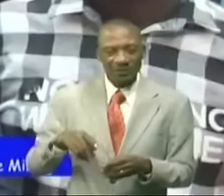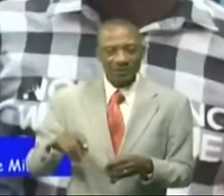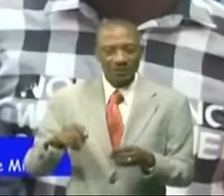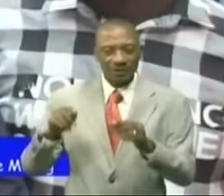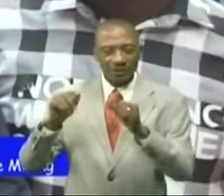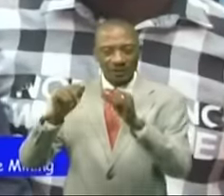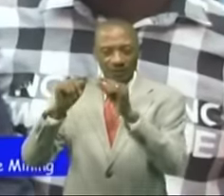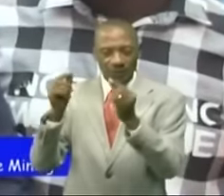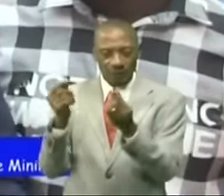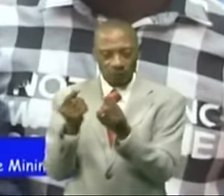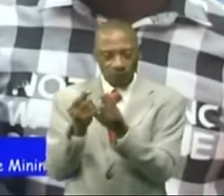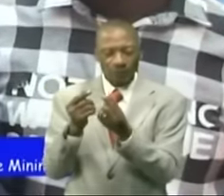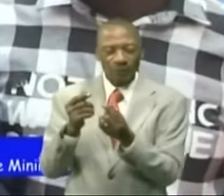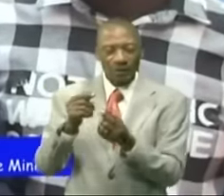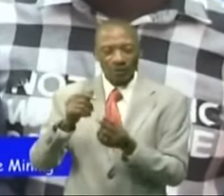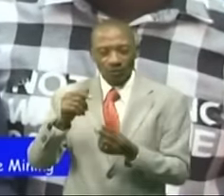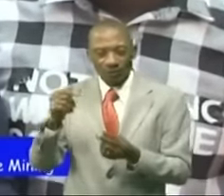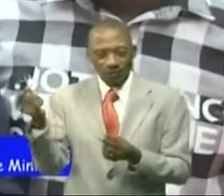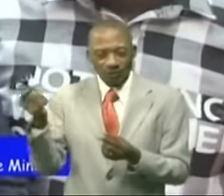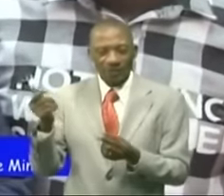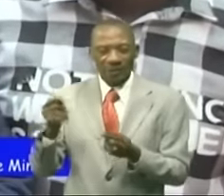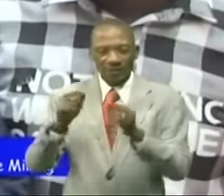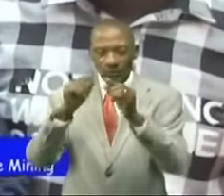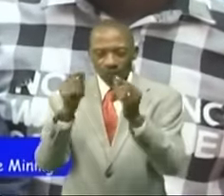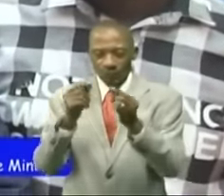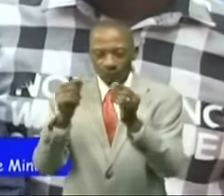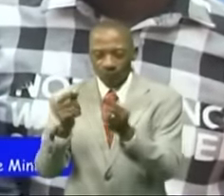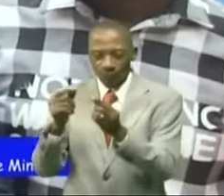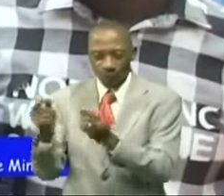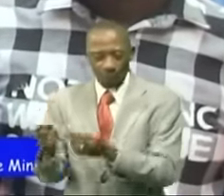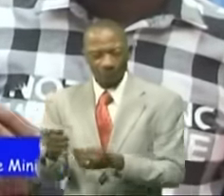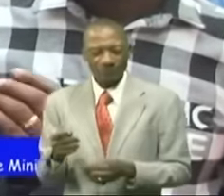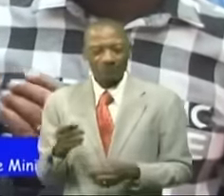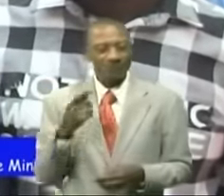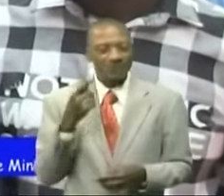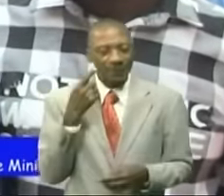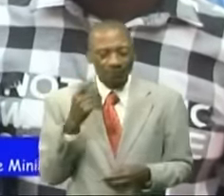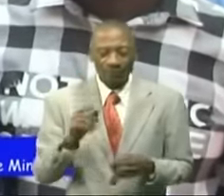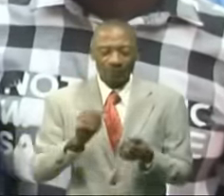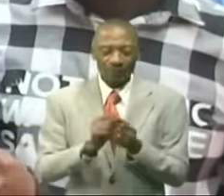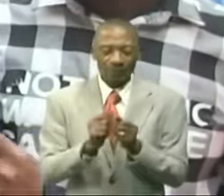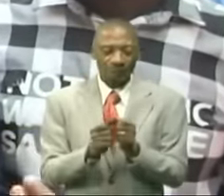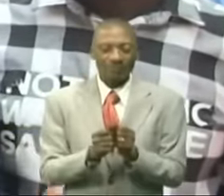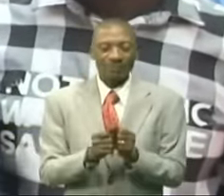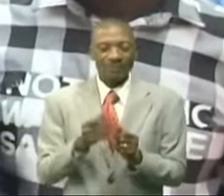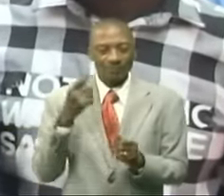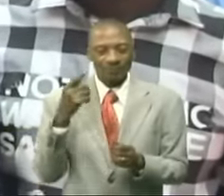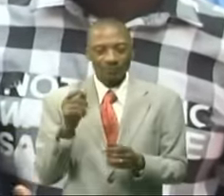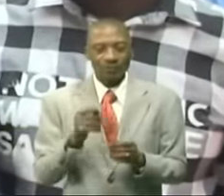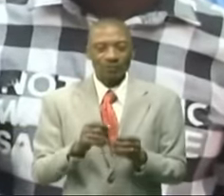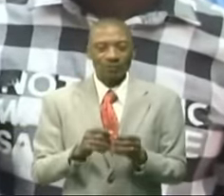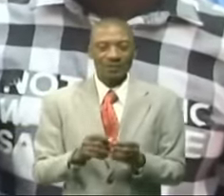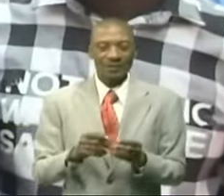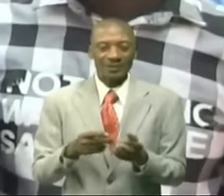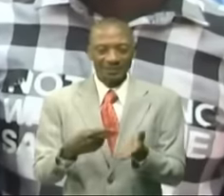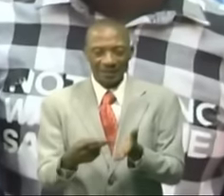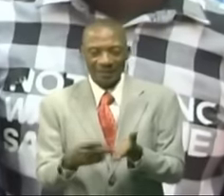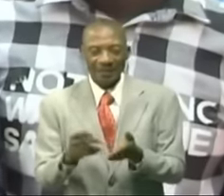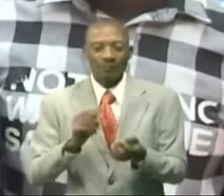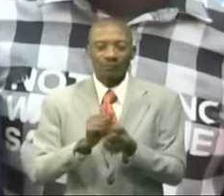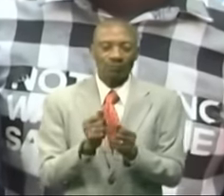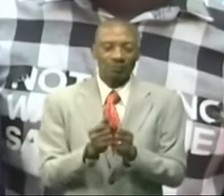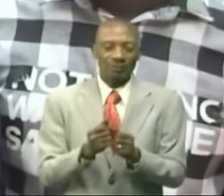aux conditions de travail. À part les conditions de travail, nous voyons aussi les conditions salariales et les conditions de travail à proprement